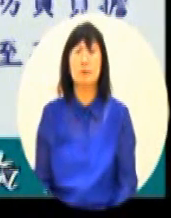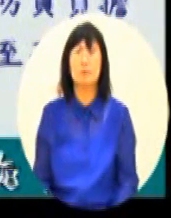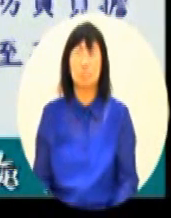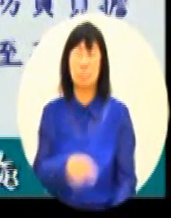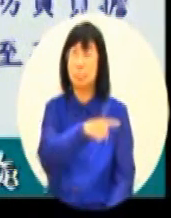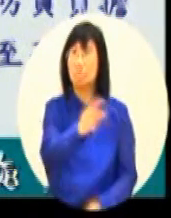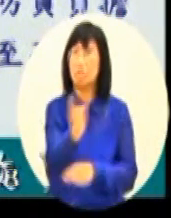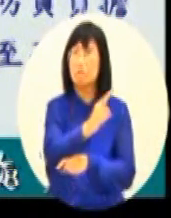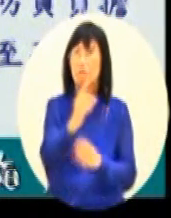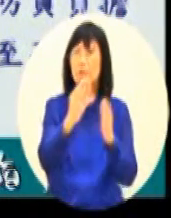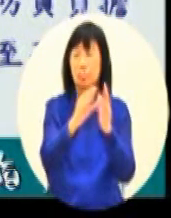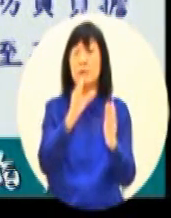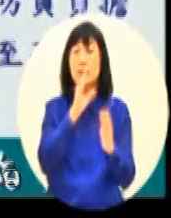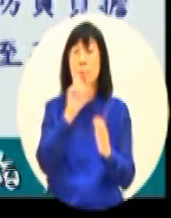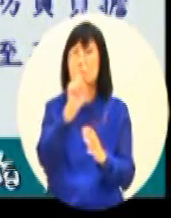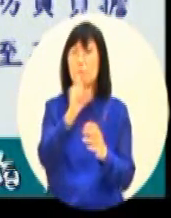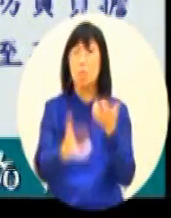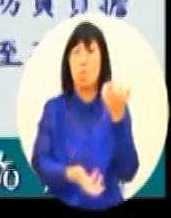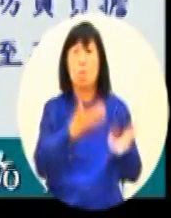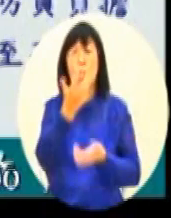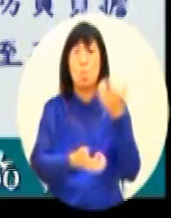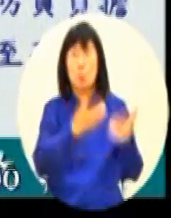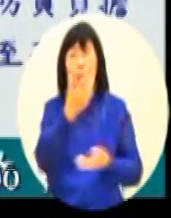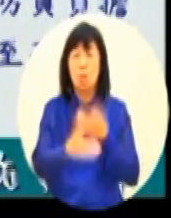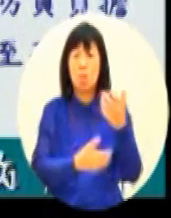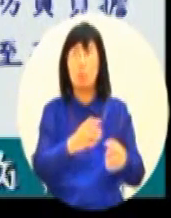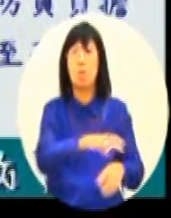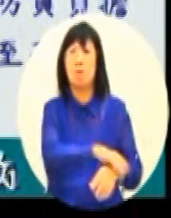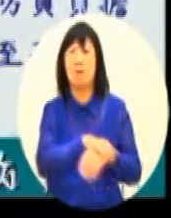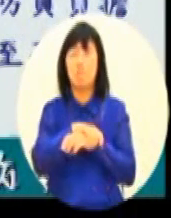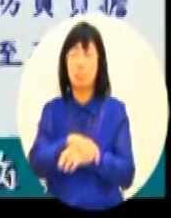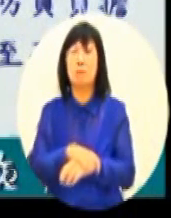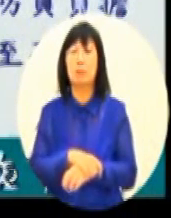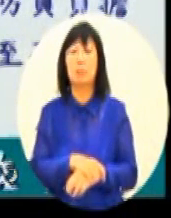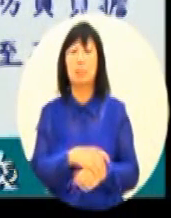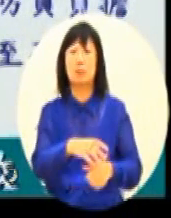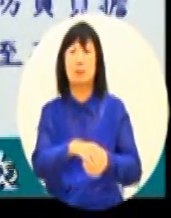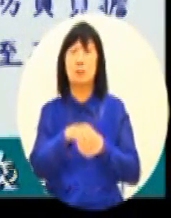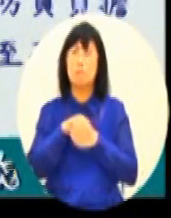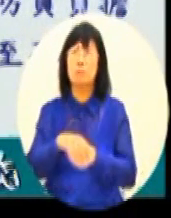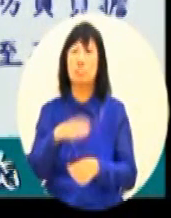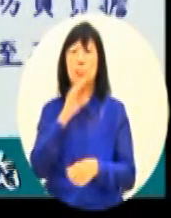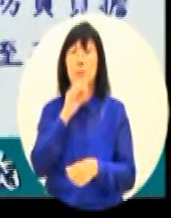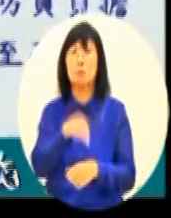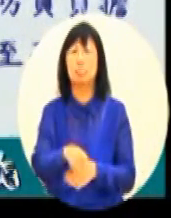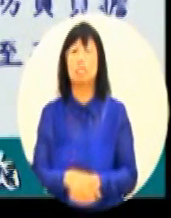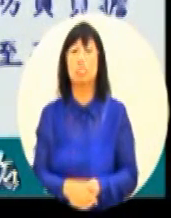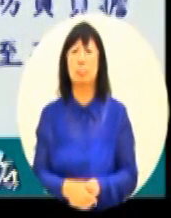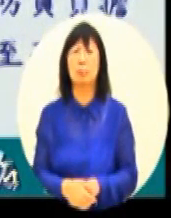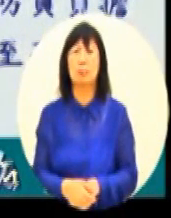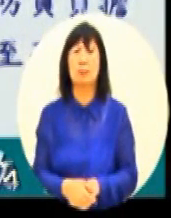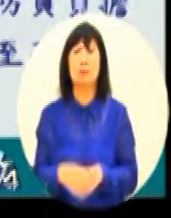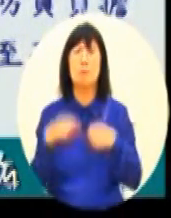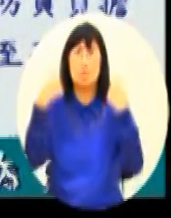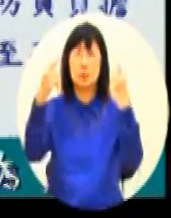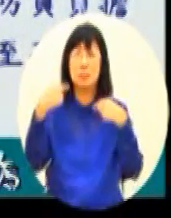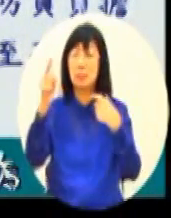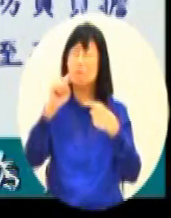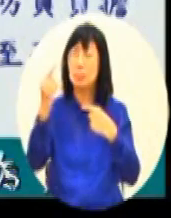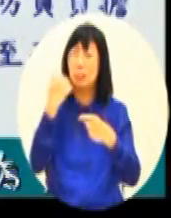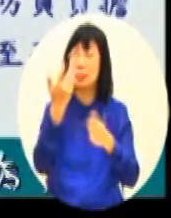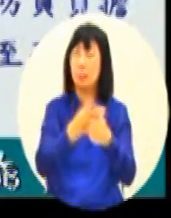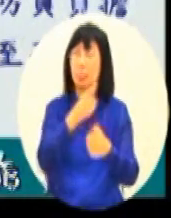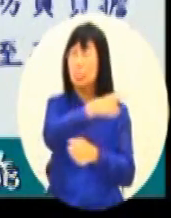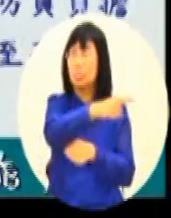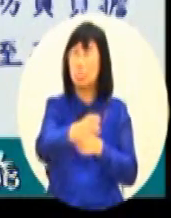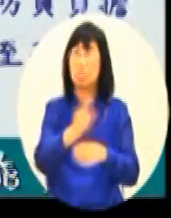灾、救火三大任务，但最后消防局去执行，除了增加消防负担外，常常因此受伤甚